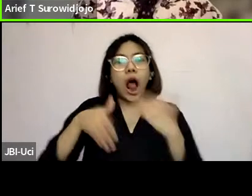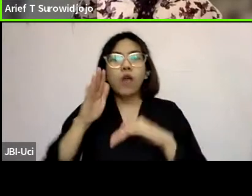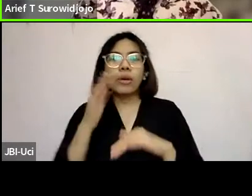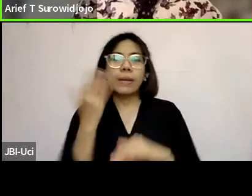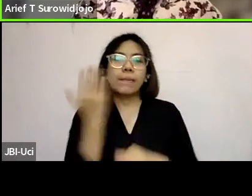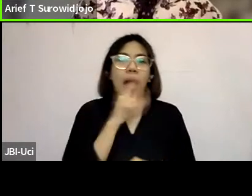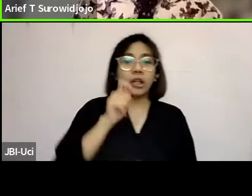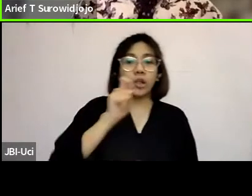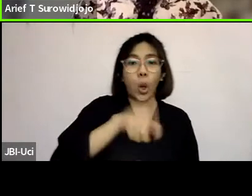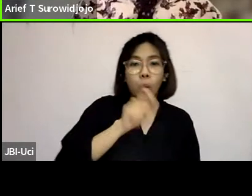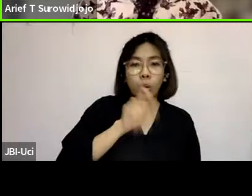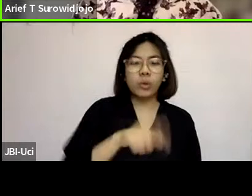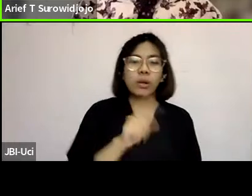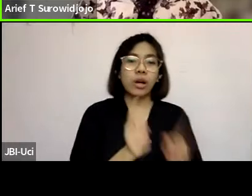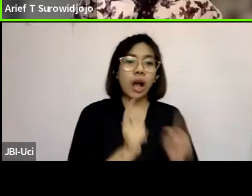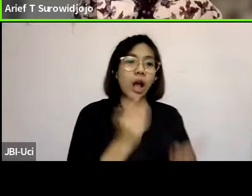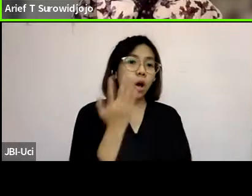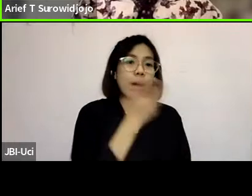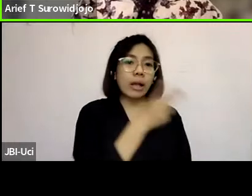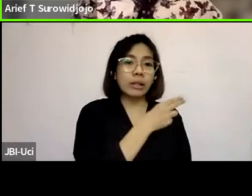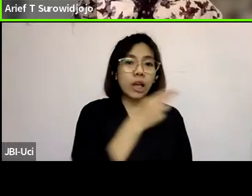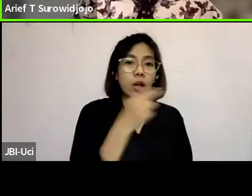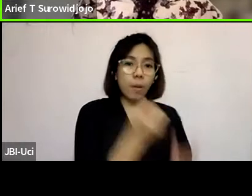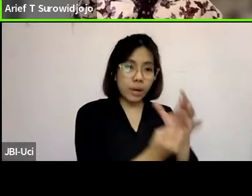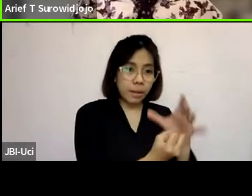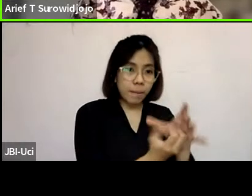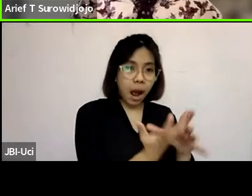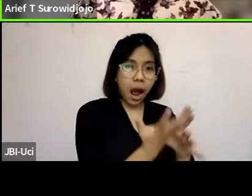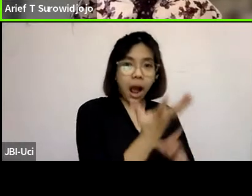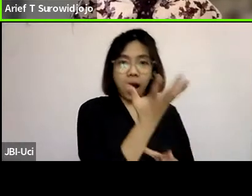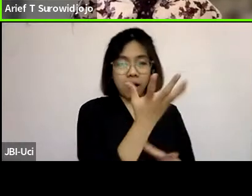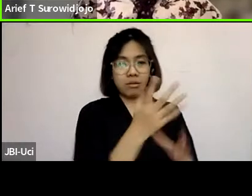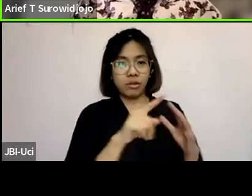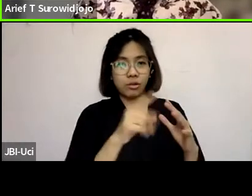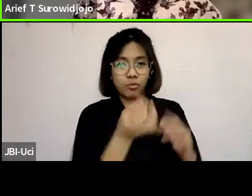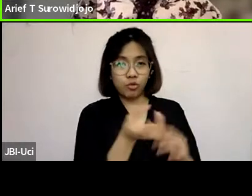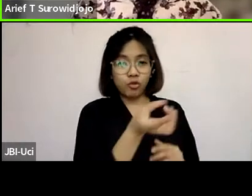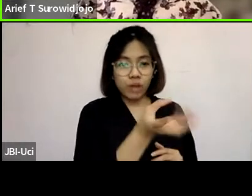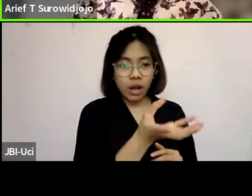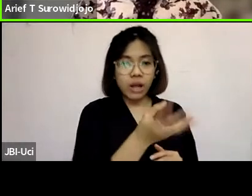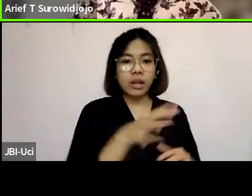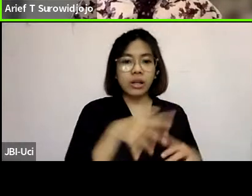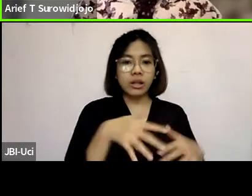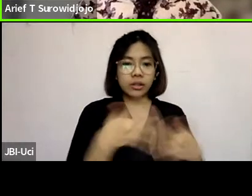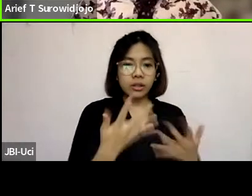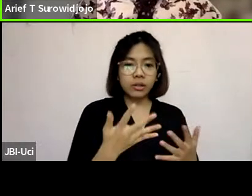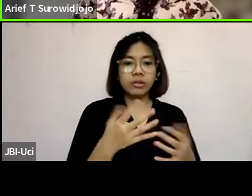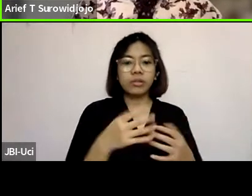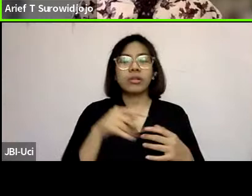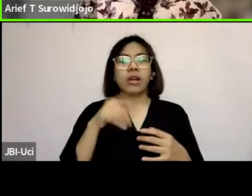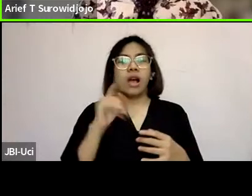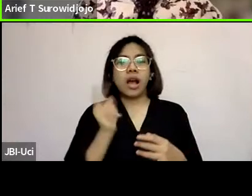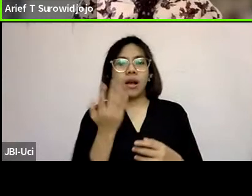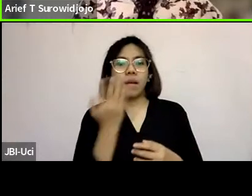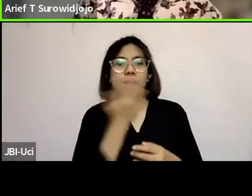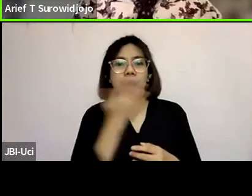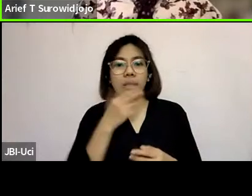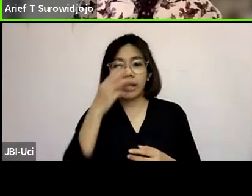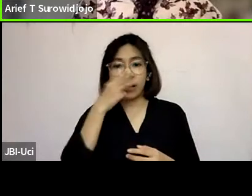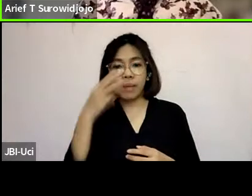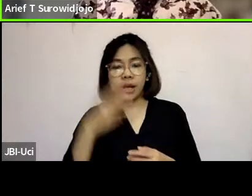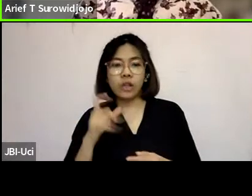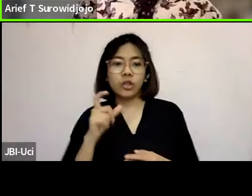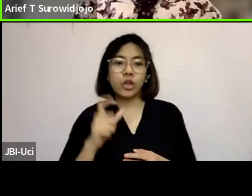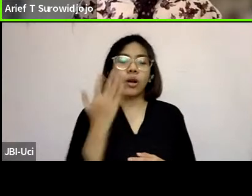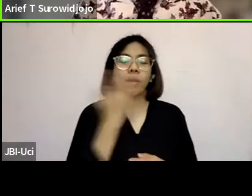Indonesia saja masih muda dan tetap Bang sejak kemerdekaan dipengaruhi juga oleh bahasa asing selain Belanda soalnya Arab